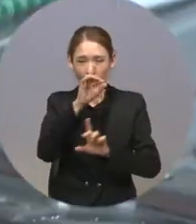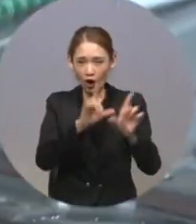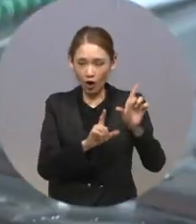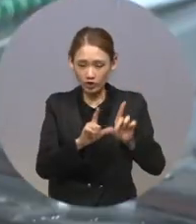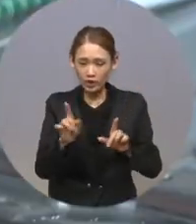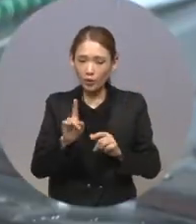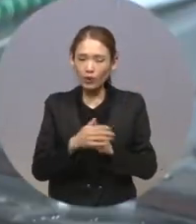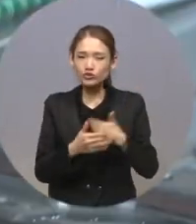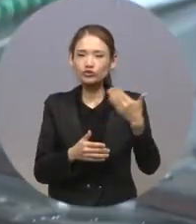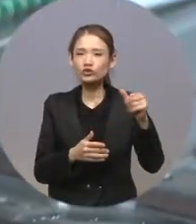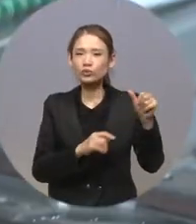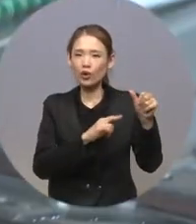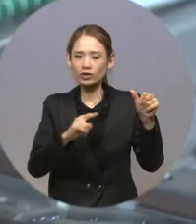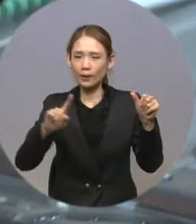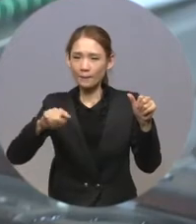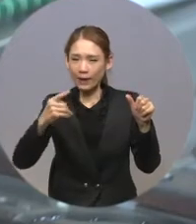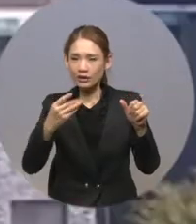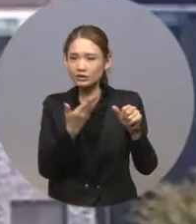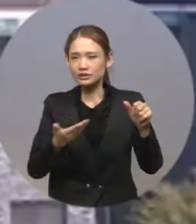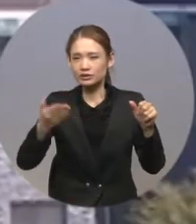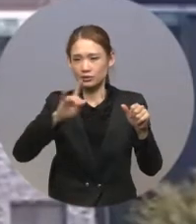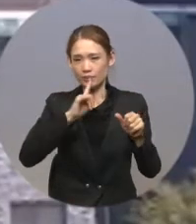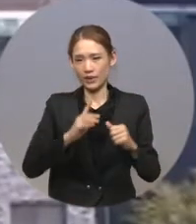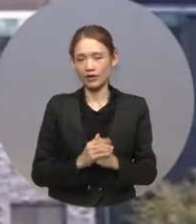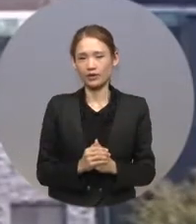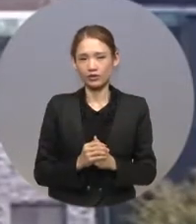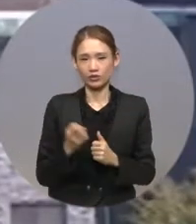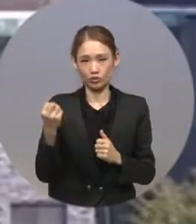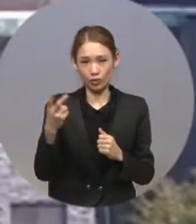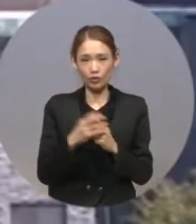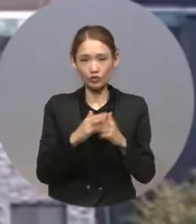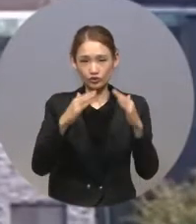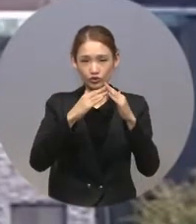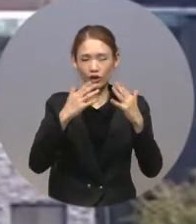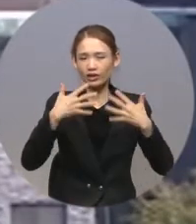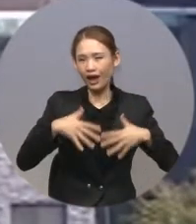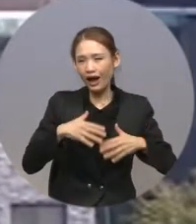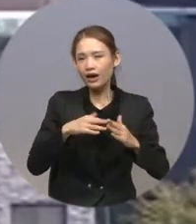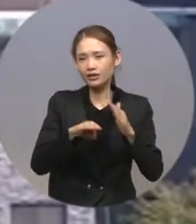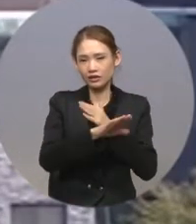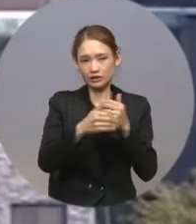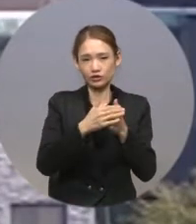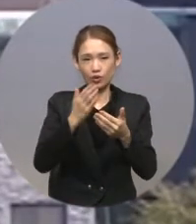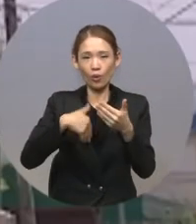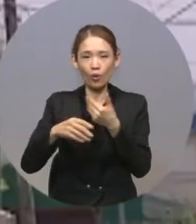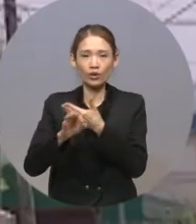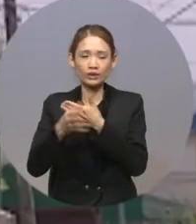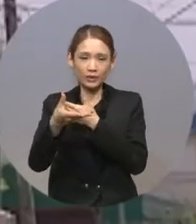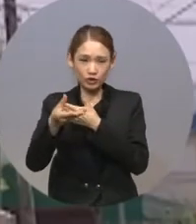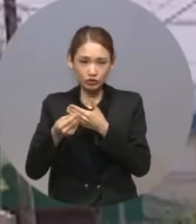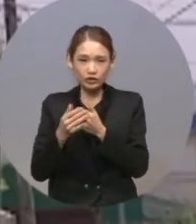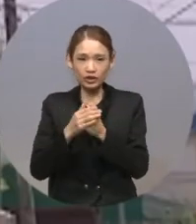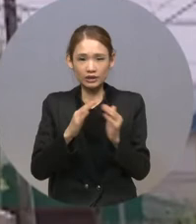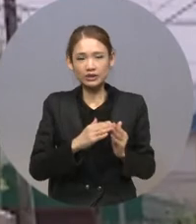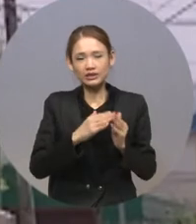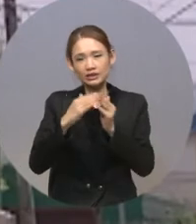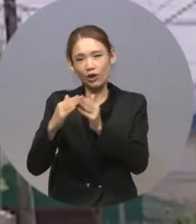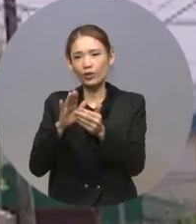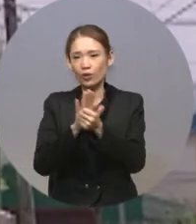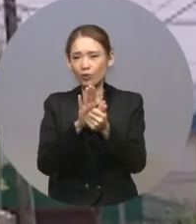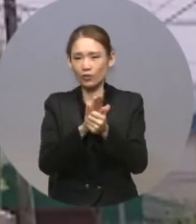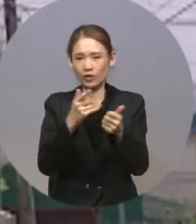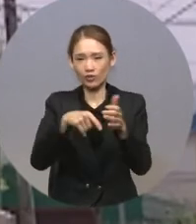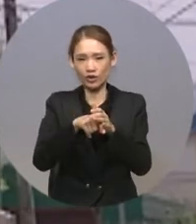에서 100% 로 상향 합니다 또한 죽어 취약계층의 공공임대주택 으로의 이전에 돕기 위해